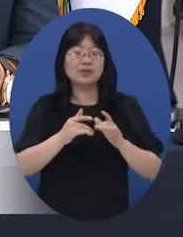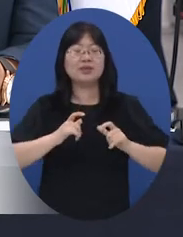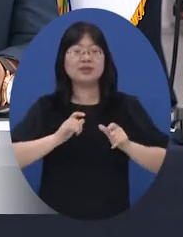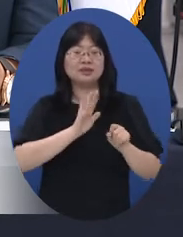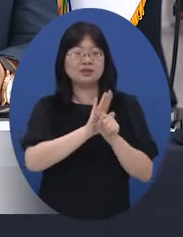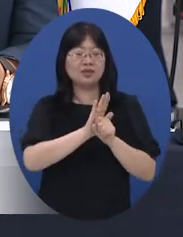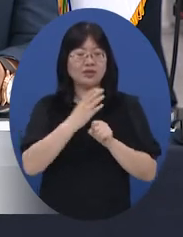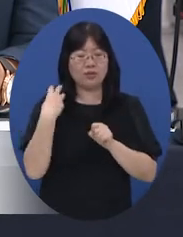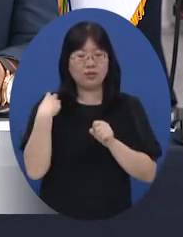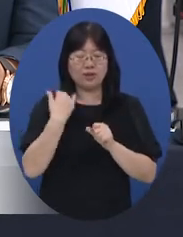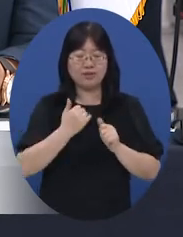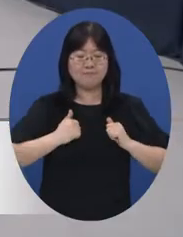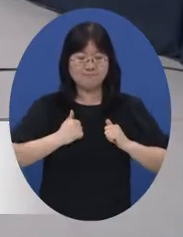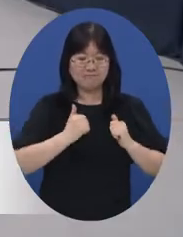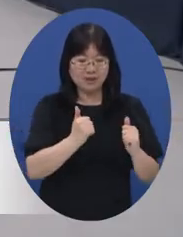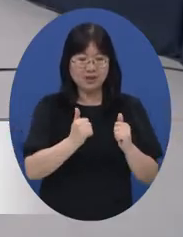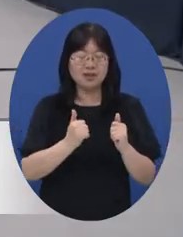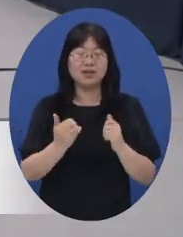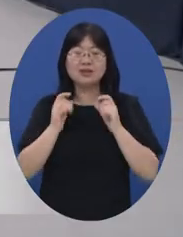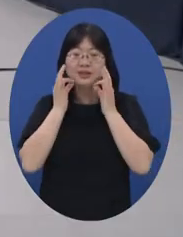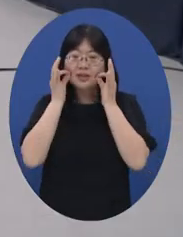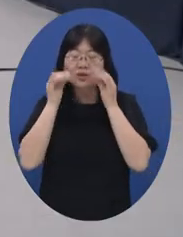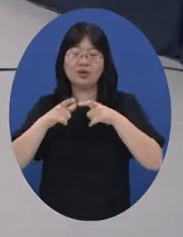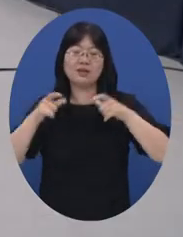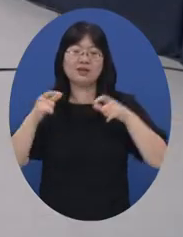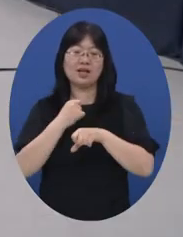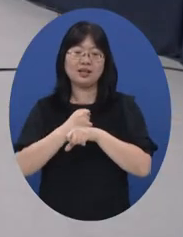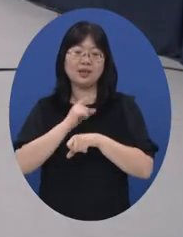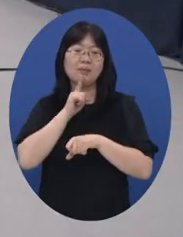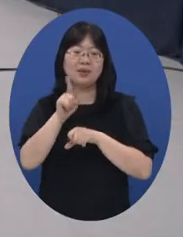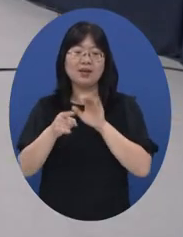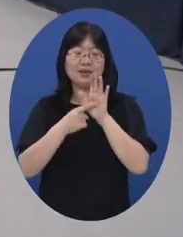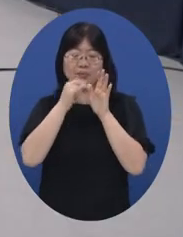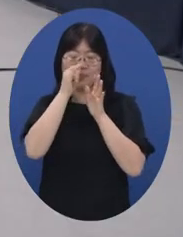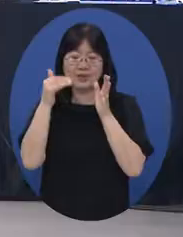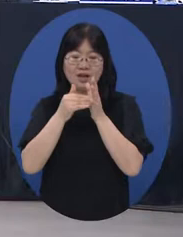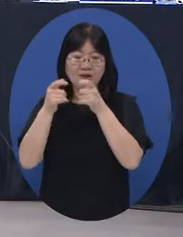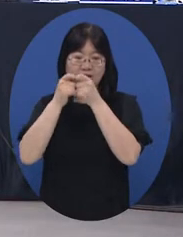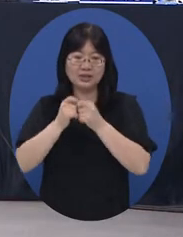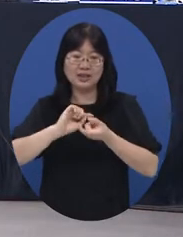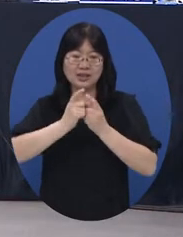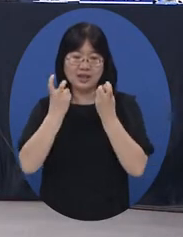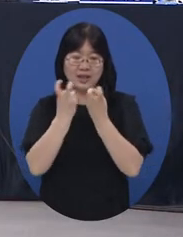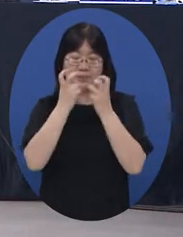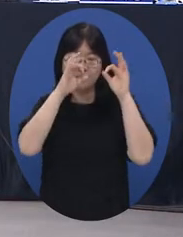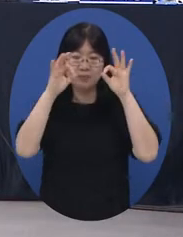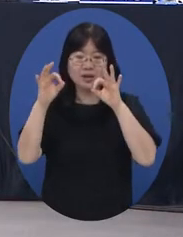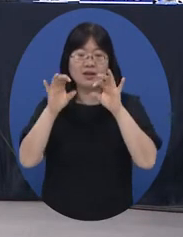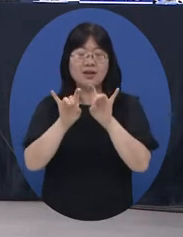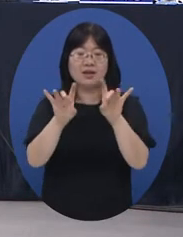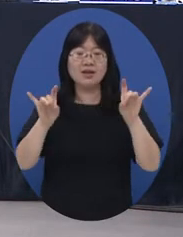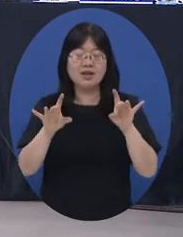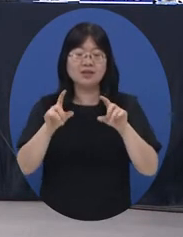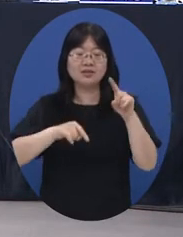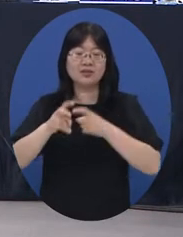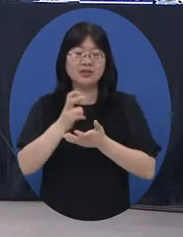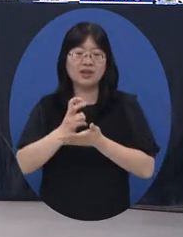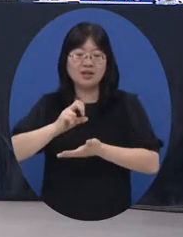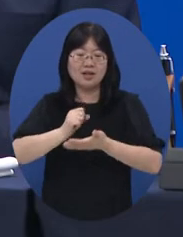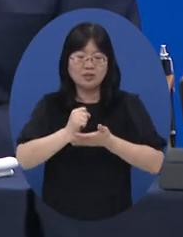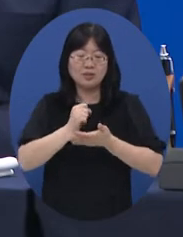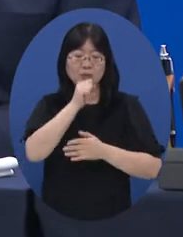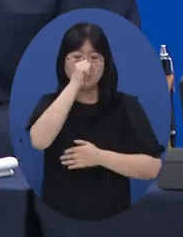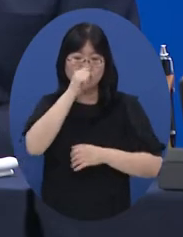정책의 자율성을 최대한 확대하겠다는 뜻을 밝혔습니다 구체적인 대안으로 는 도와 각 수분이 정책을 놓고 선의의